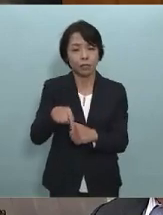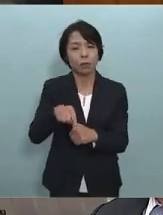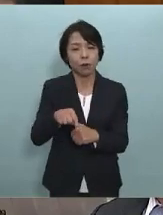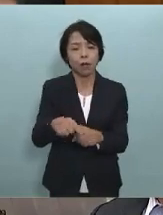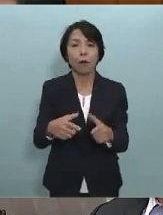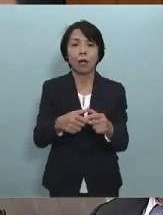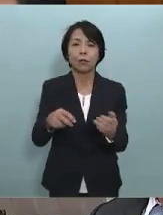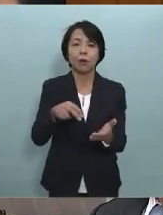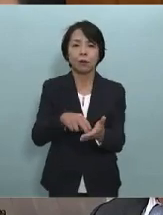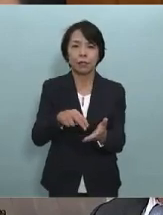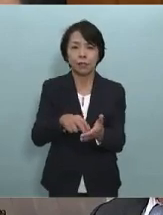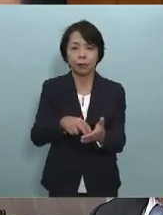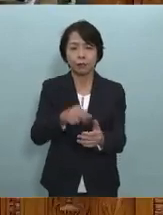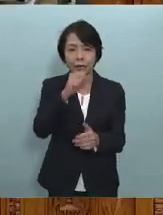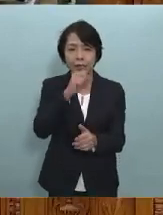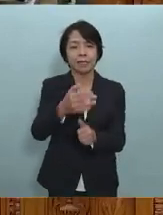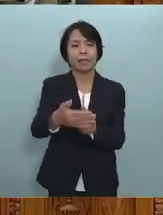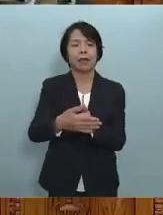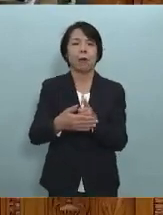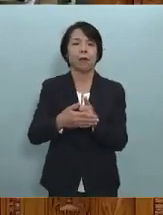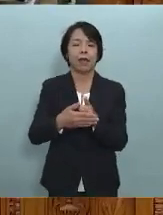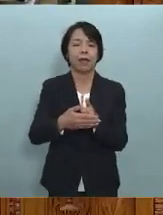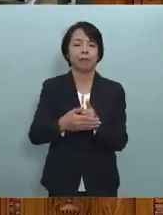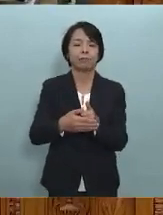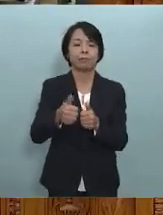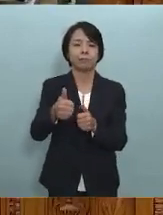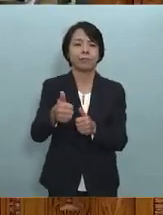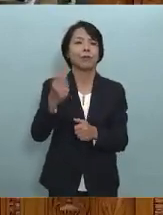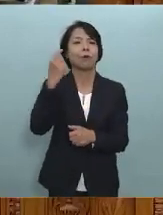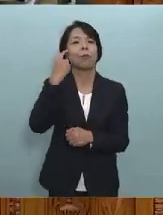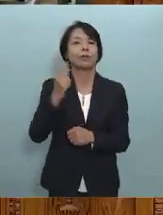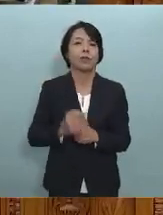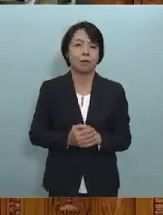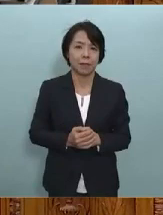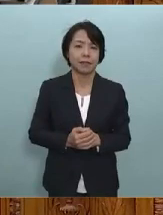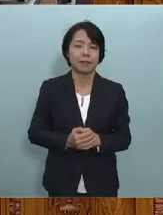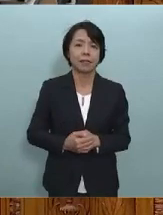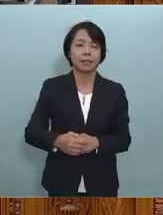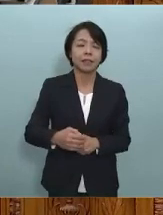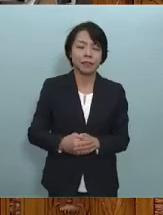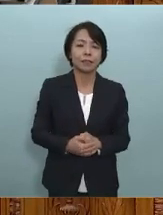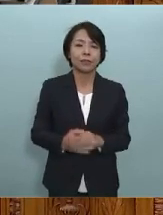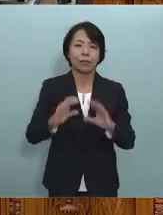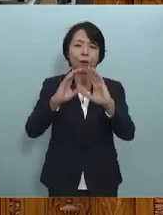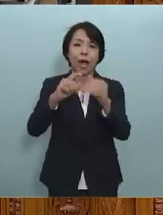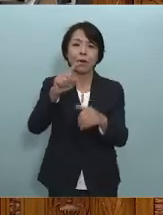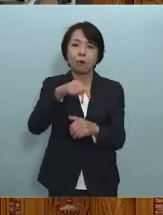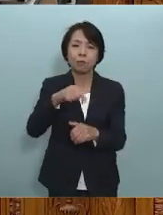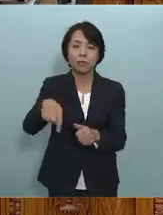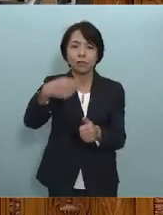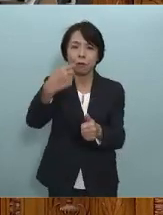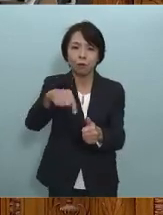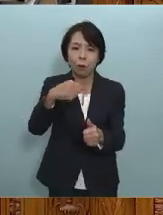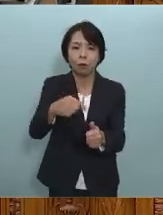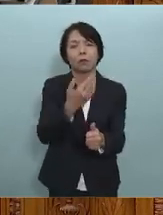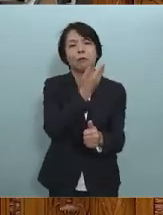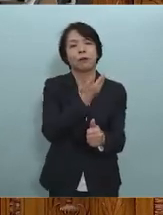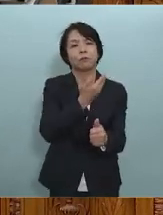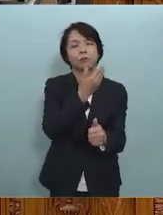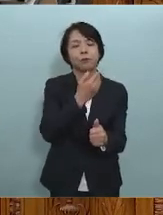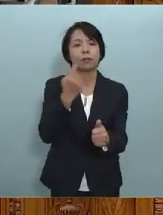極めて有力なサポーターになりうる存在でありその教育は極めて重要と思っい